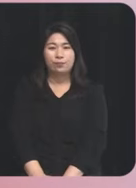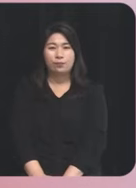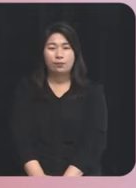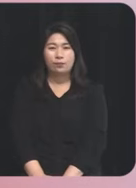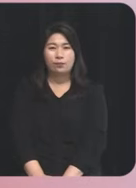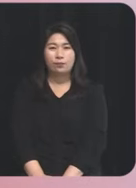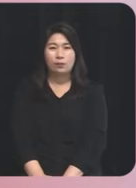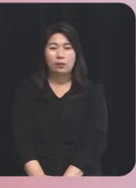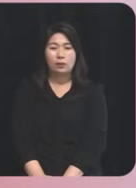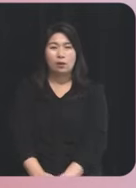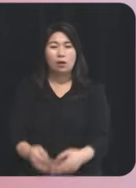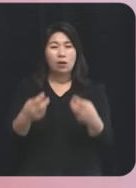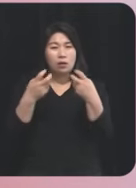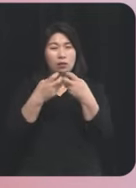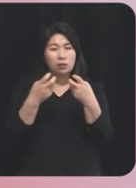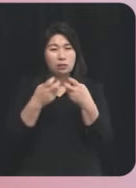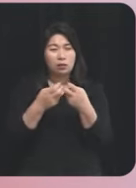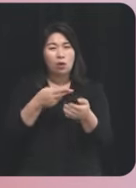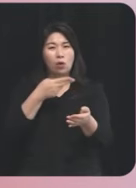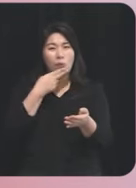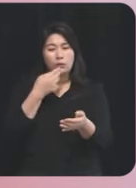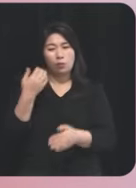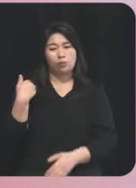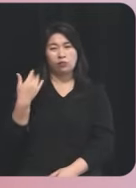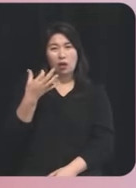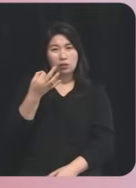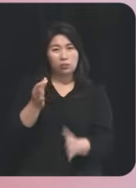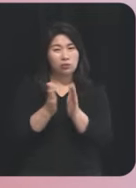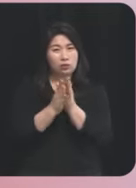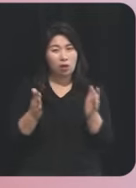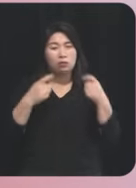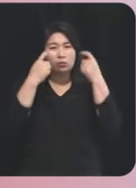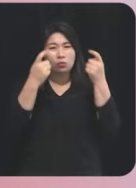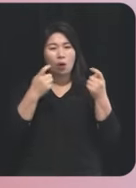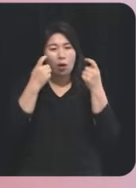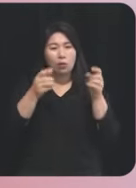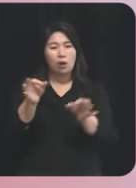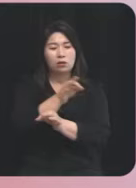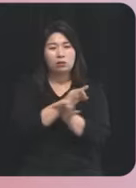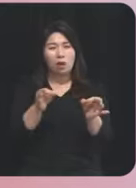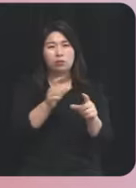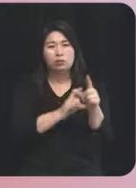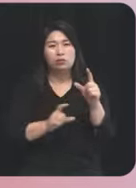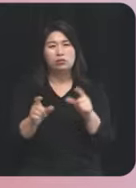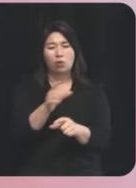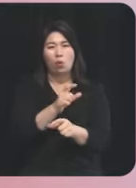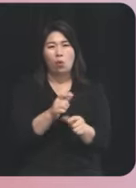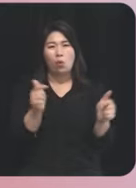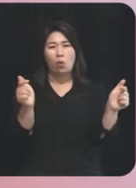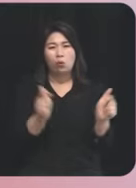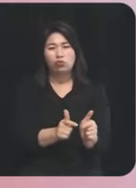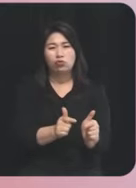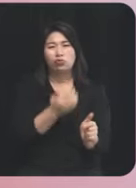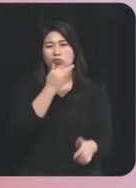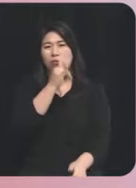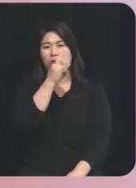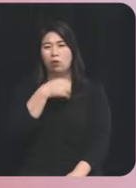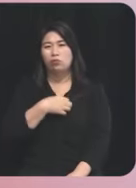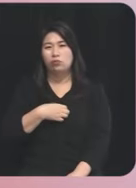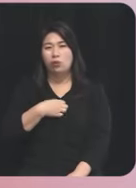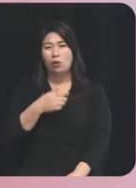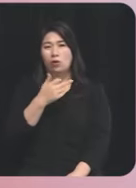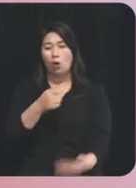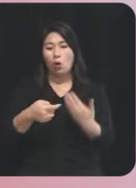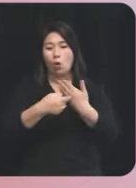점에서 대안 없는 환경분담금 도입은 관광산업을 더욱 위축시킬 수 있는 우려도 큽니다.